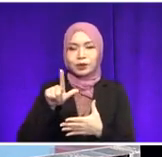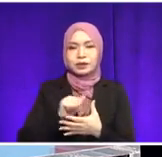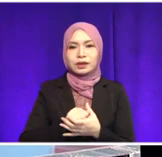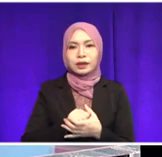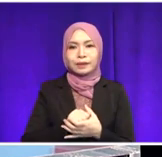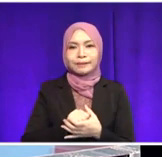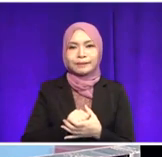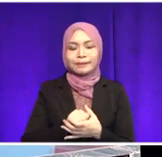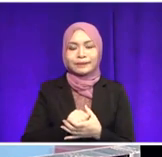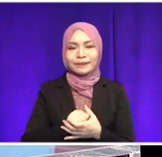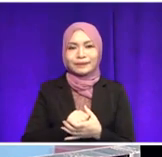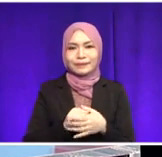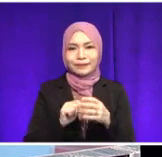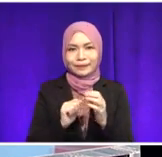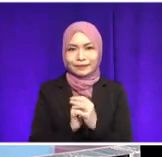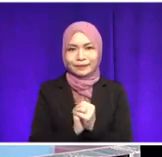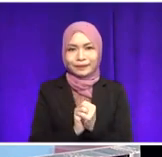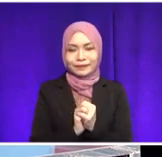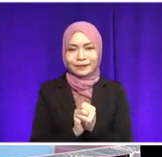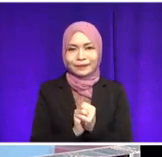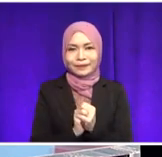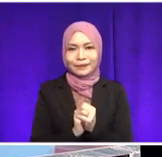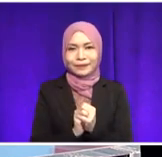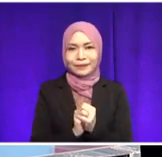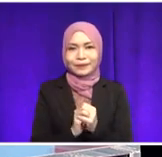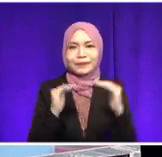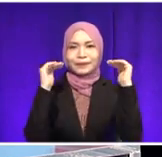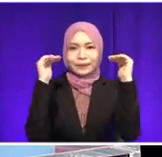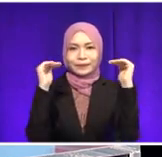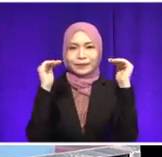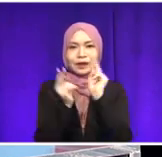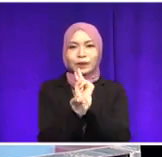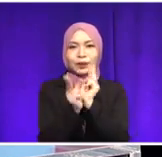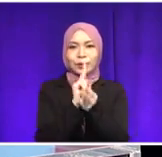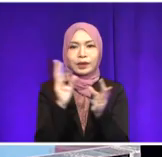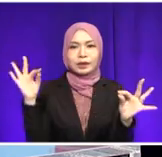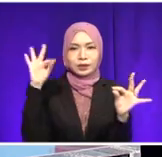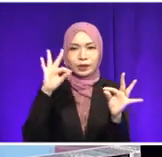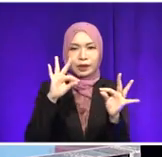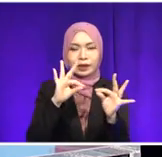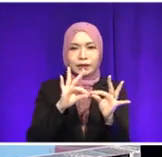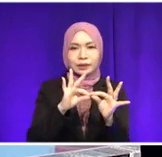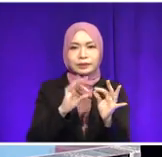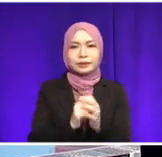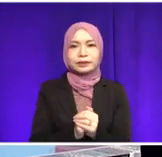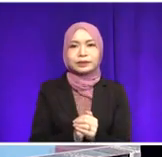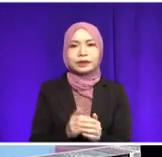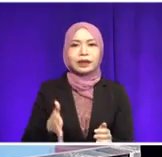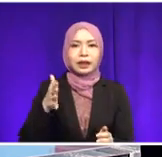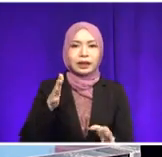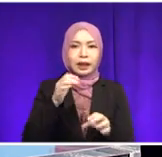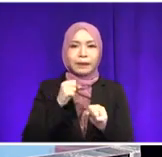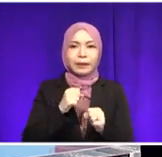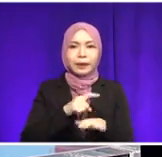pengubah swayan kalau perlu jadi peringkat pengujian dan pengubah suaranya itu yang akan mengambil satu informasi Oke jadi